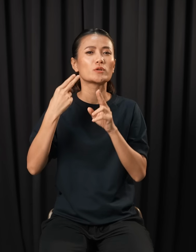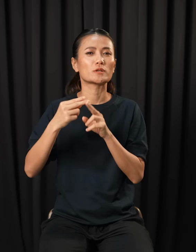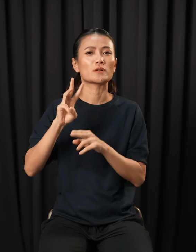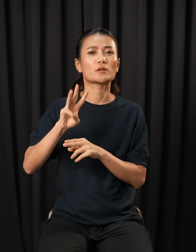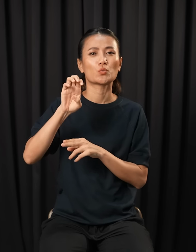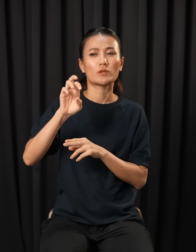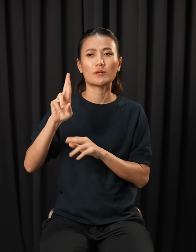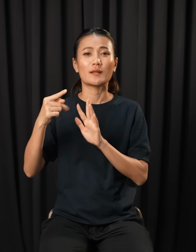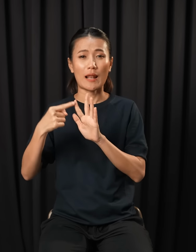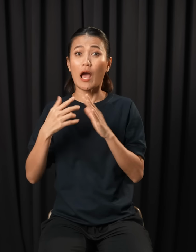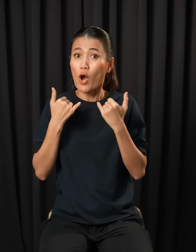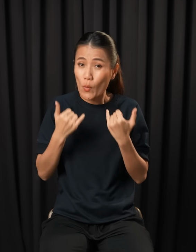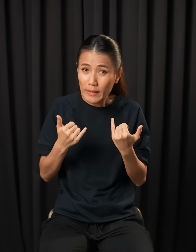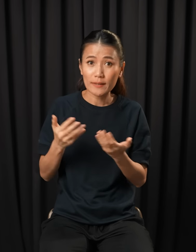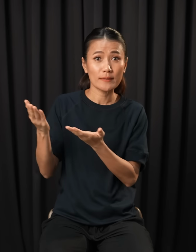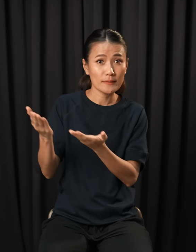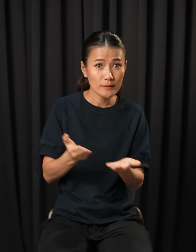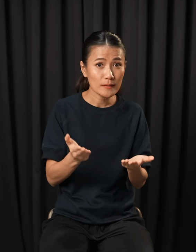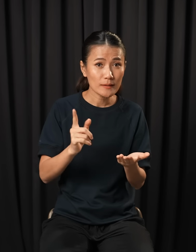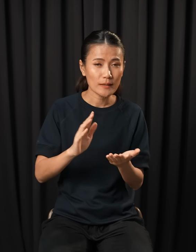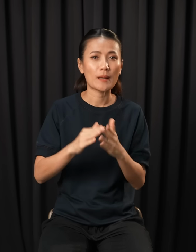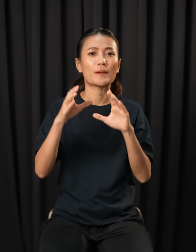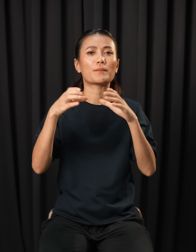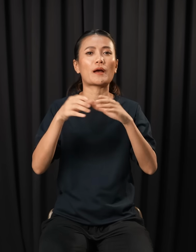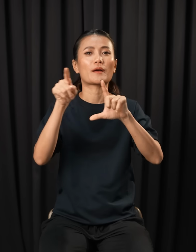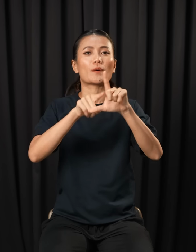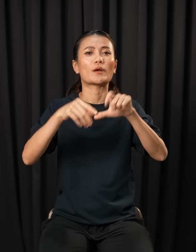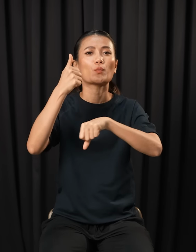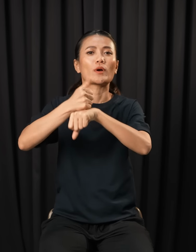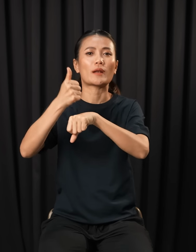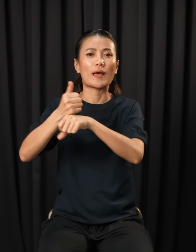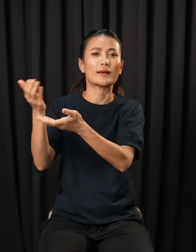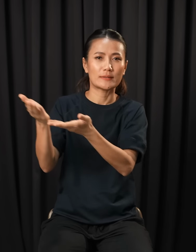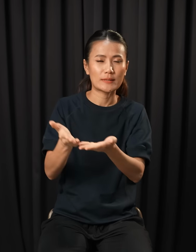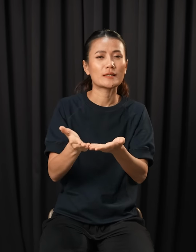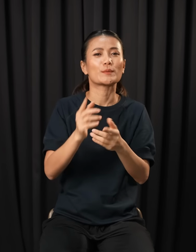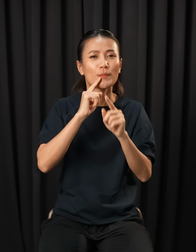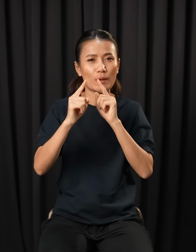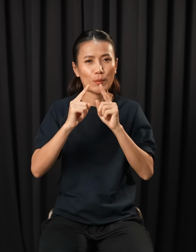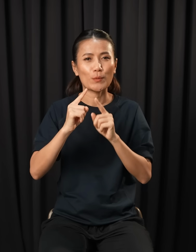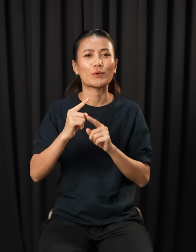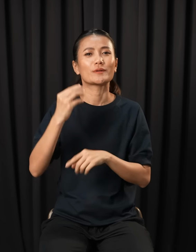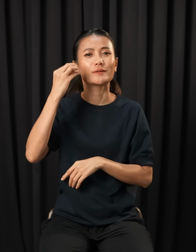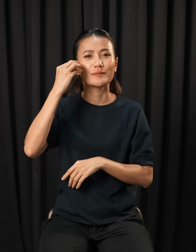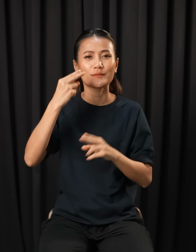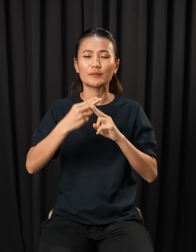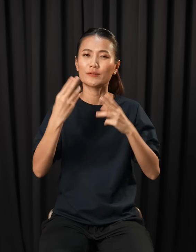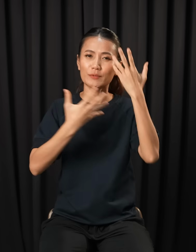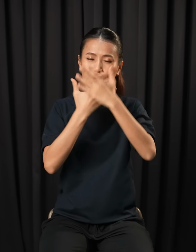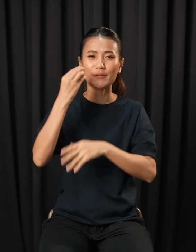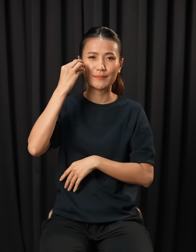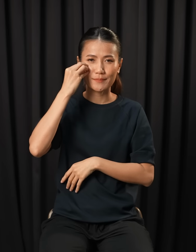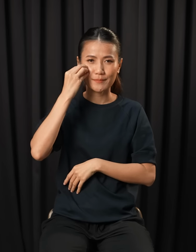และอาจารย์วีระธีรพัฒน์ค่ะฟังหูไว้หูเดอะสเปเชียลในวันนี้เราเชิญหัวหน้าพรรคก้าวไกลมาร่วมพูดคุยนะคะ